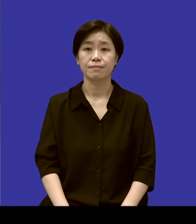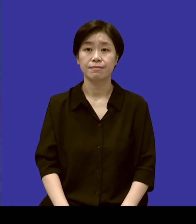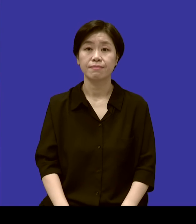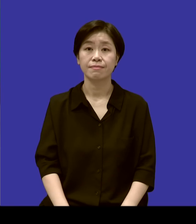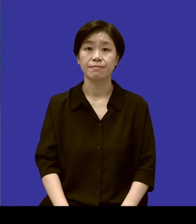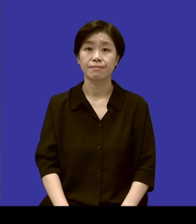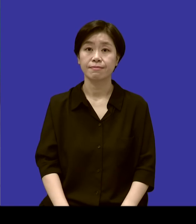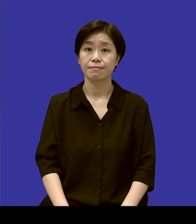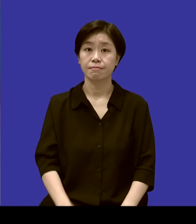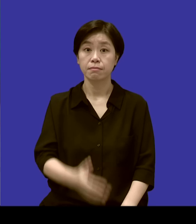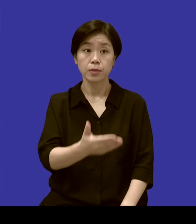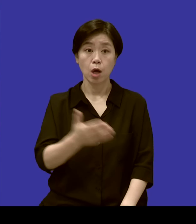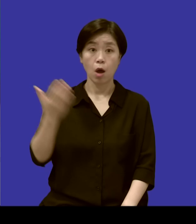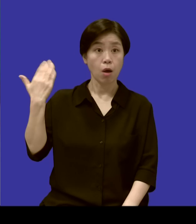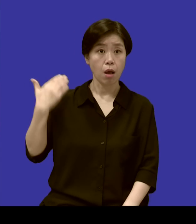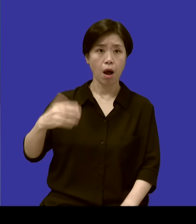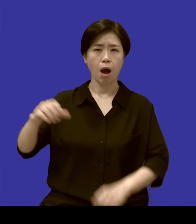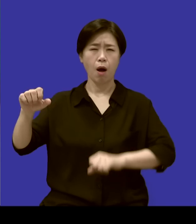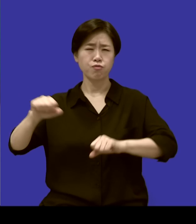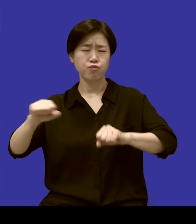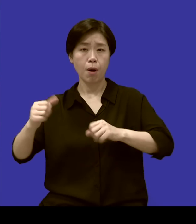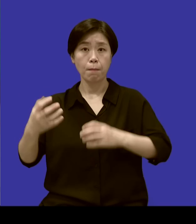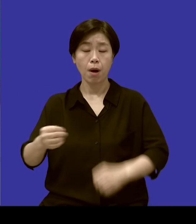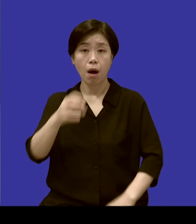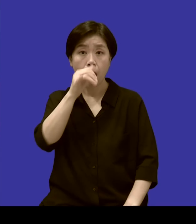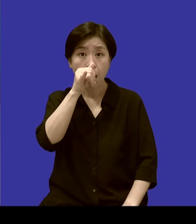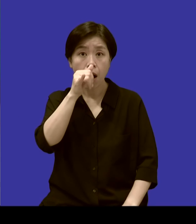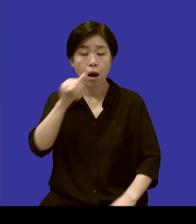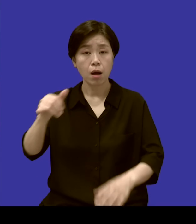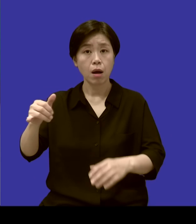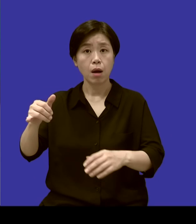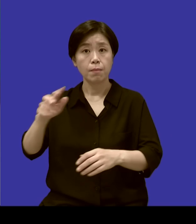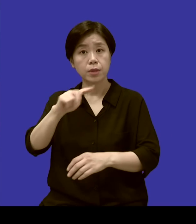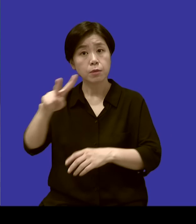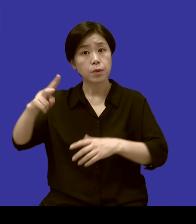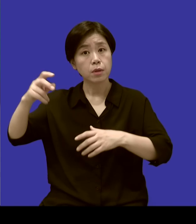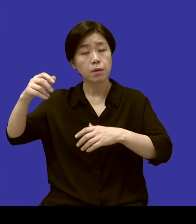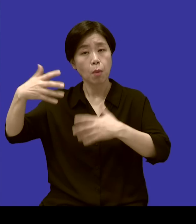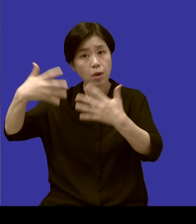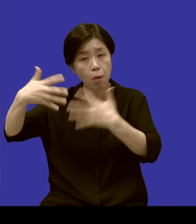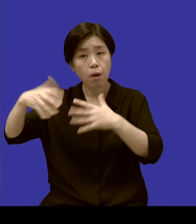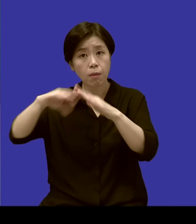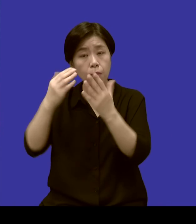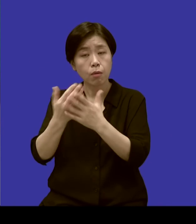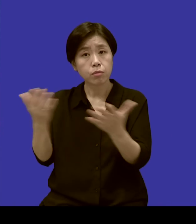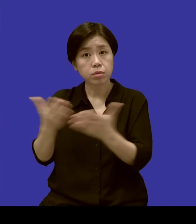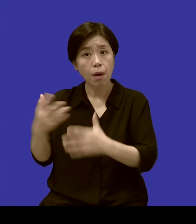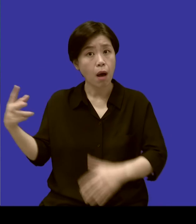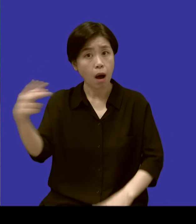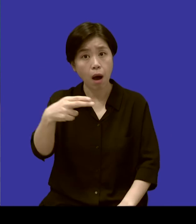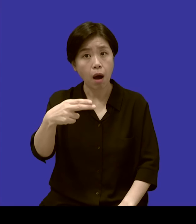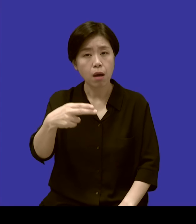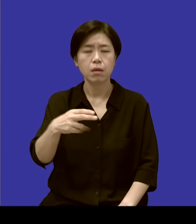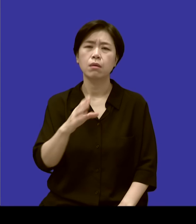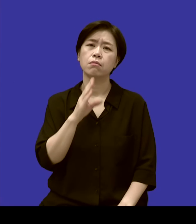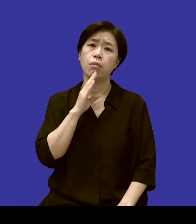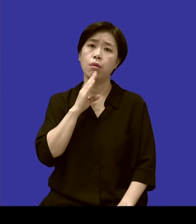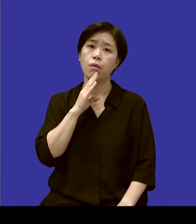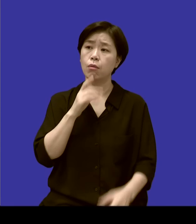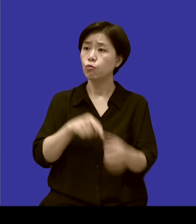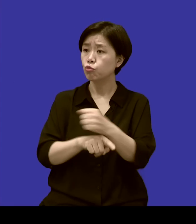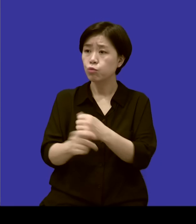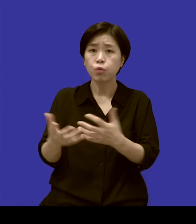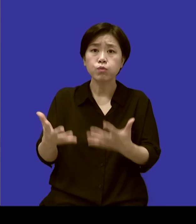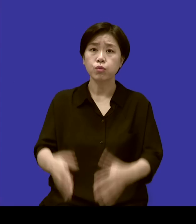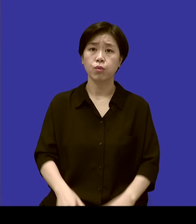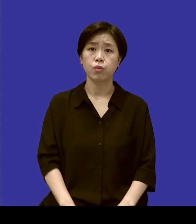그때 왕성하게 활동하고 계실 때였는데 그럼 그걸 다 끊으신 거예요? 의미를 못 느꼈어요. 그래서 나는 언젠가는